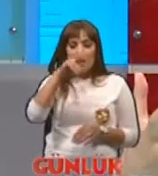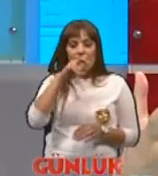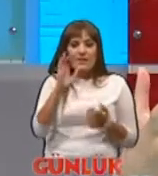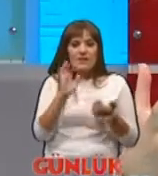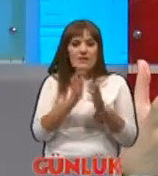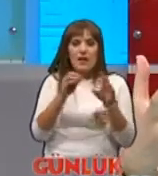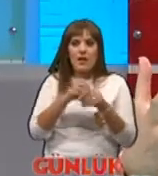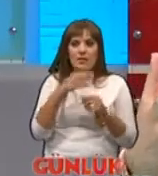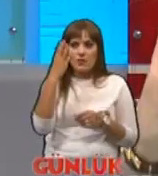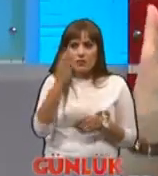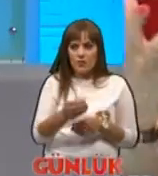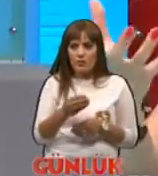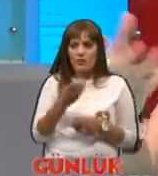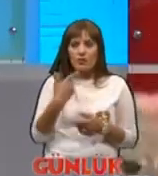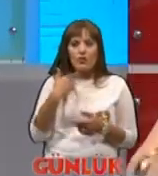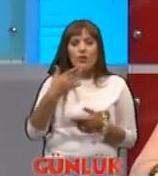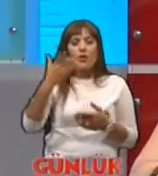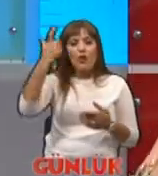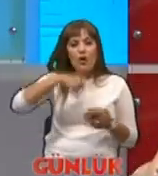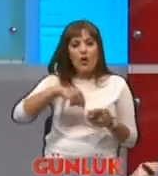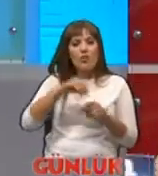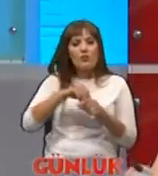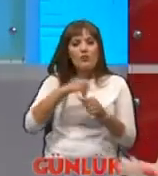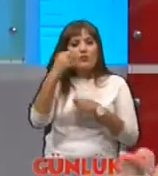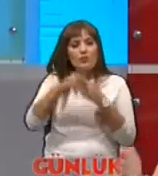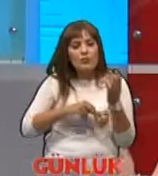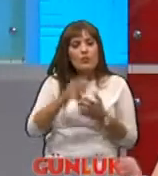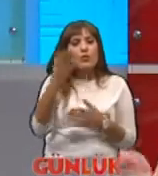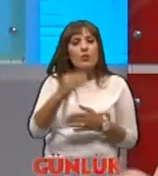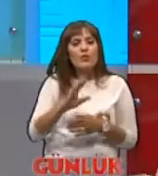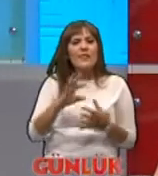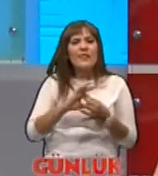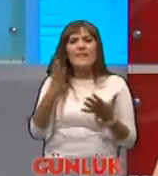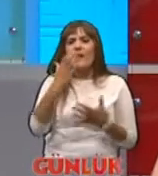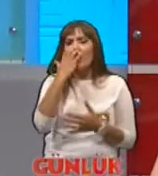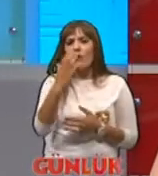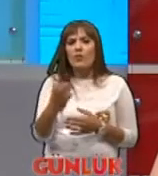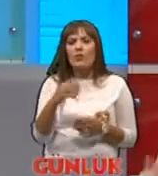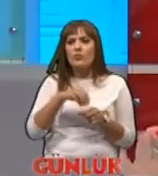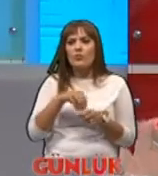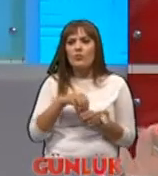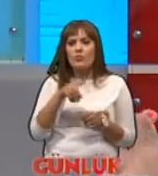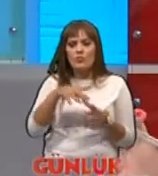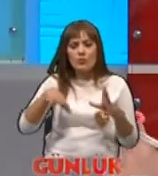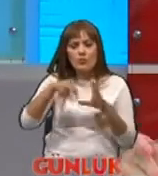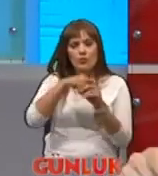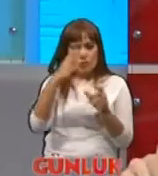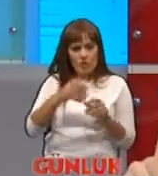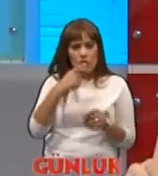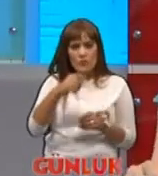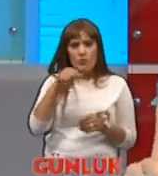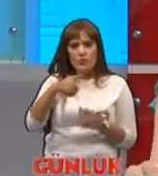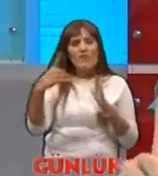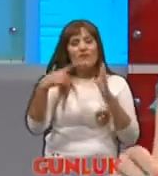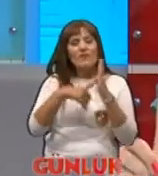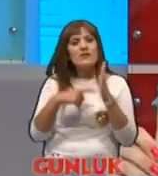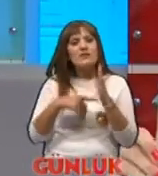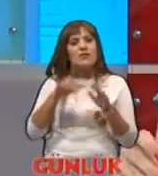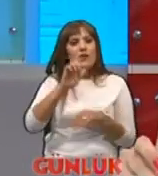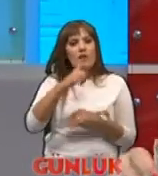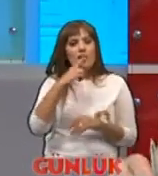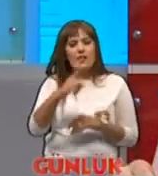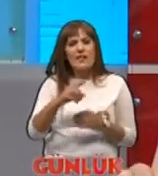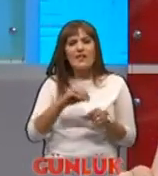darlığı geçiriyoruz. Çünkü kondisyonumuz düşmüş oluyor. Siz ne öneriyorsunuz? Yani bütün olarak diyorsunuz ya bu vizyon gerektirir